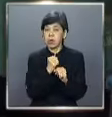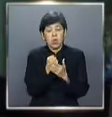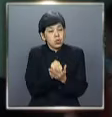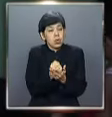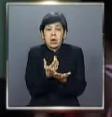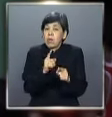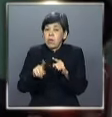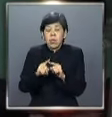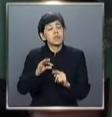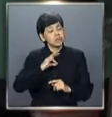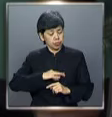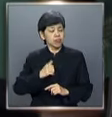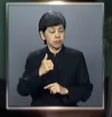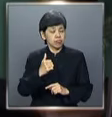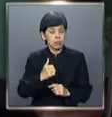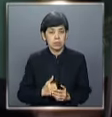ล่านี้ก็จะเป็นสิ่งที่ดีด้วย